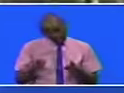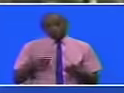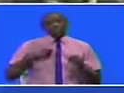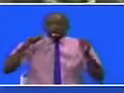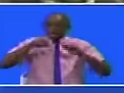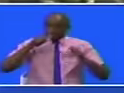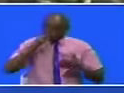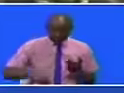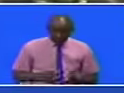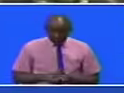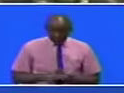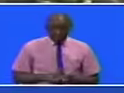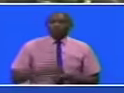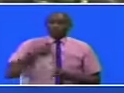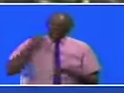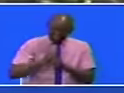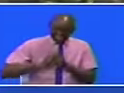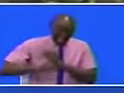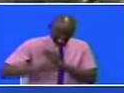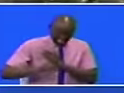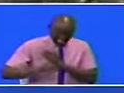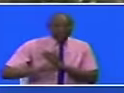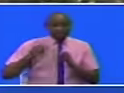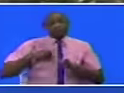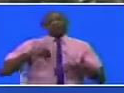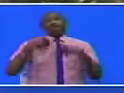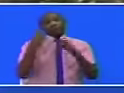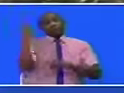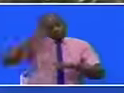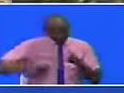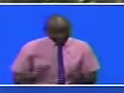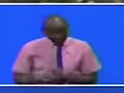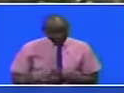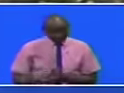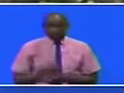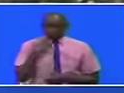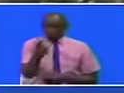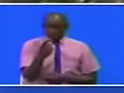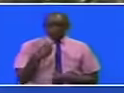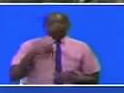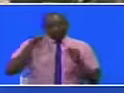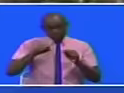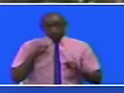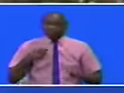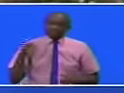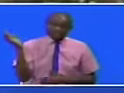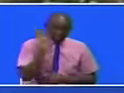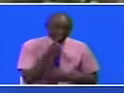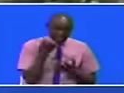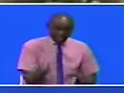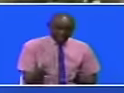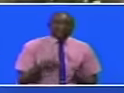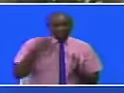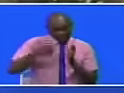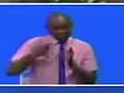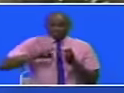ya kwamba juu chini nikawapatia mwaka moja, nikawaambia tungependa kurudi hapa kuona hii